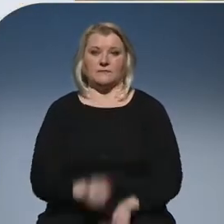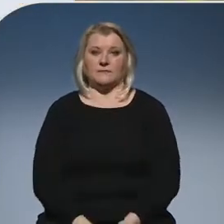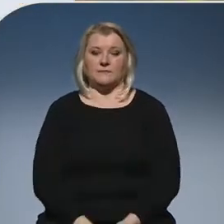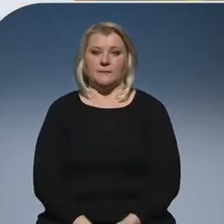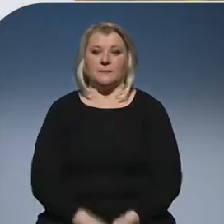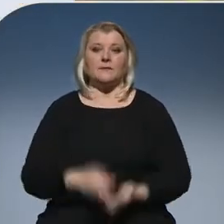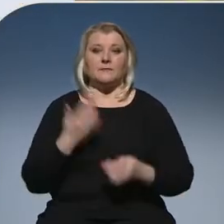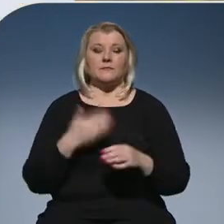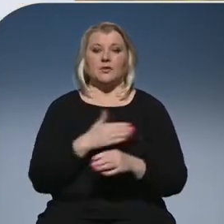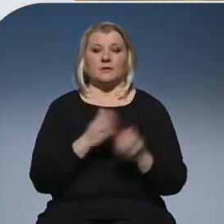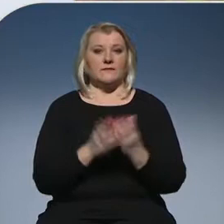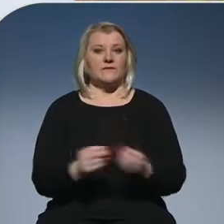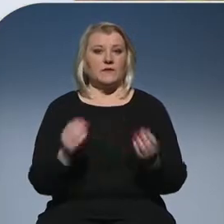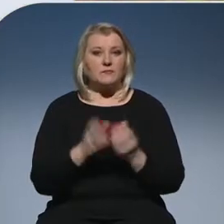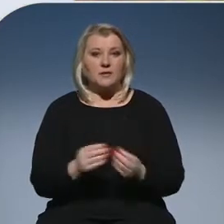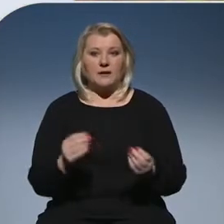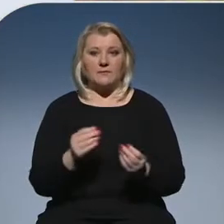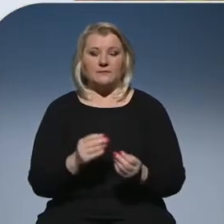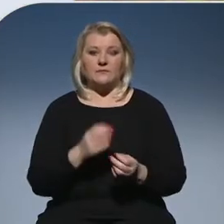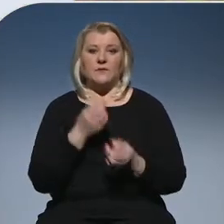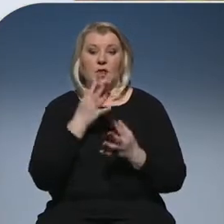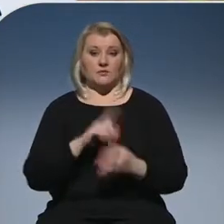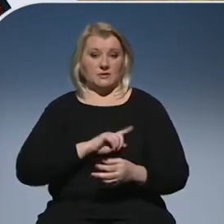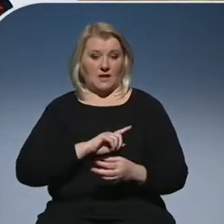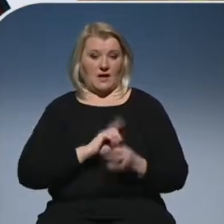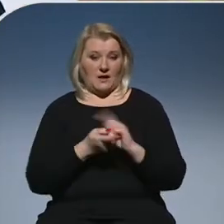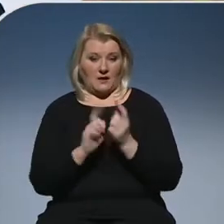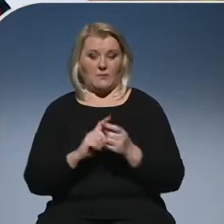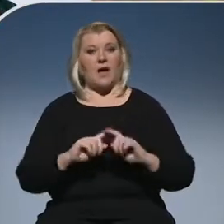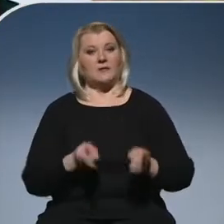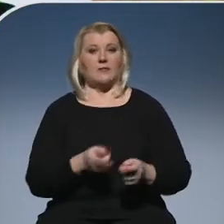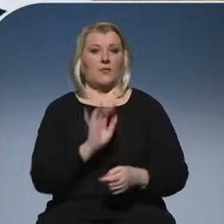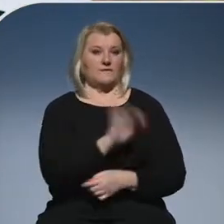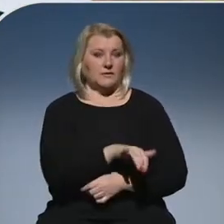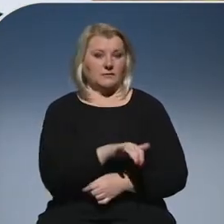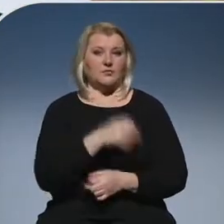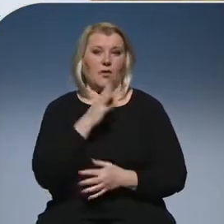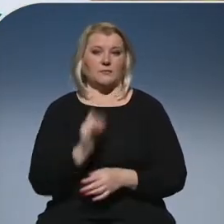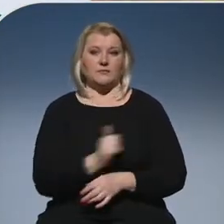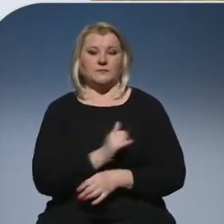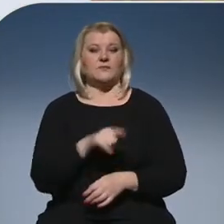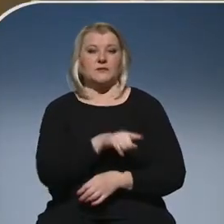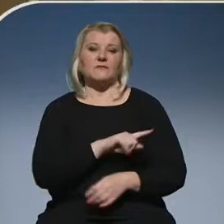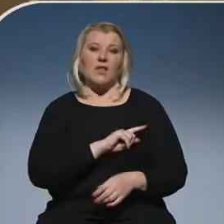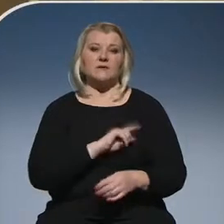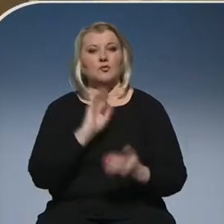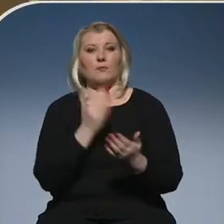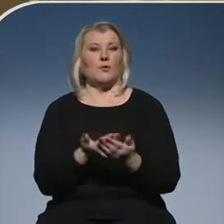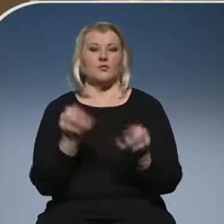už na začátku, že si budeme povídat o tom, jestli obchodovat sami nebo ne. To jsou ty dvě varianty, ke které vy se kloníte a